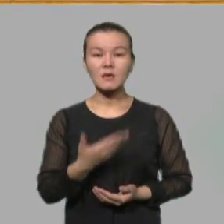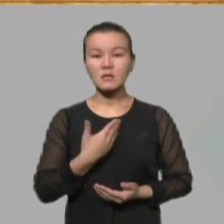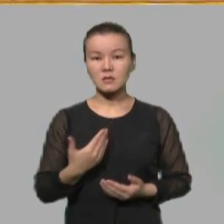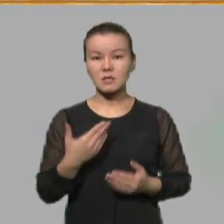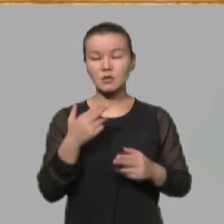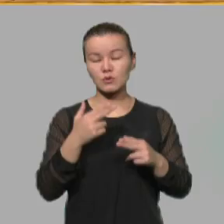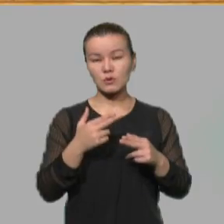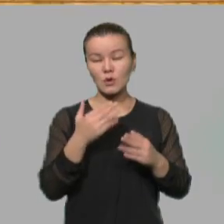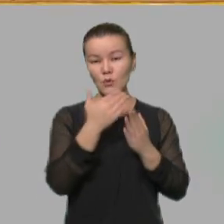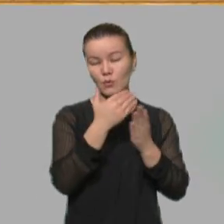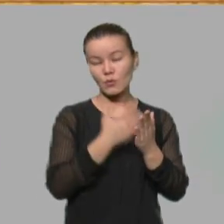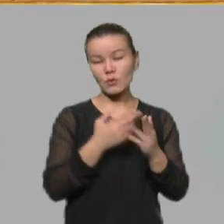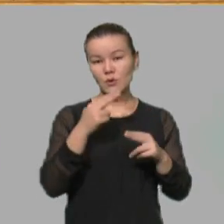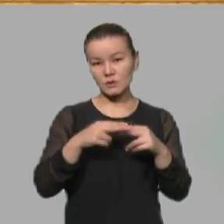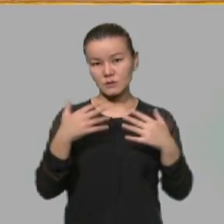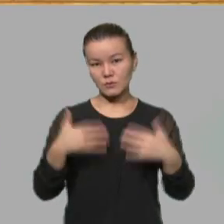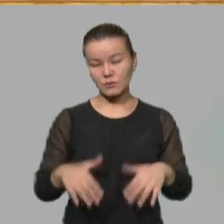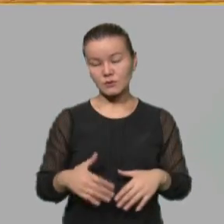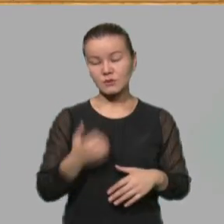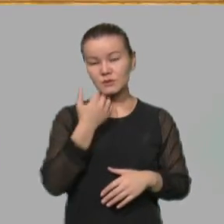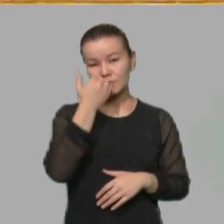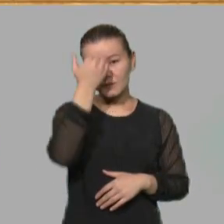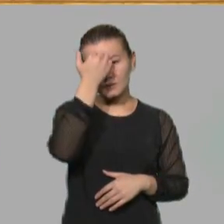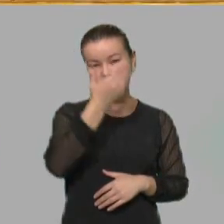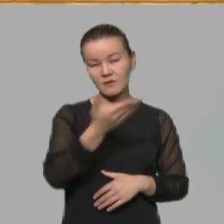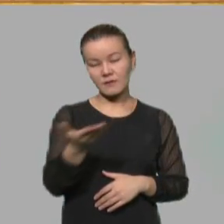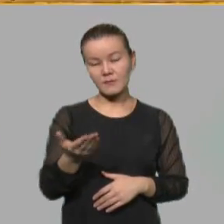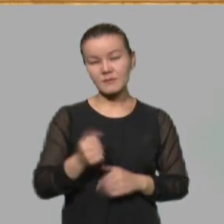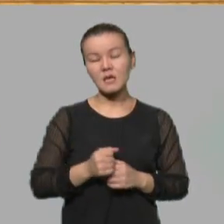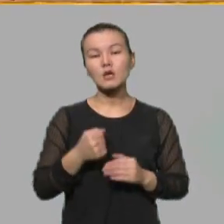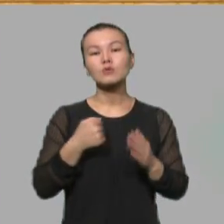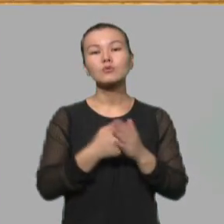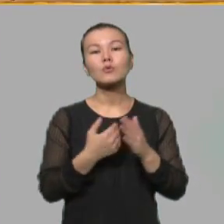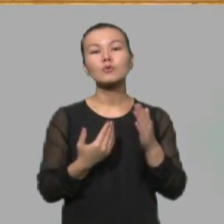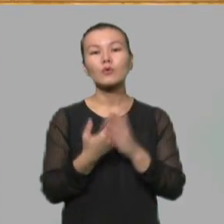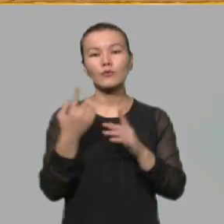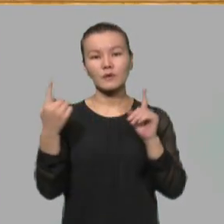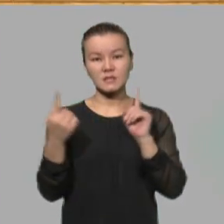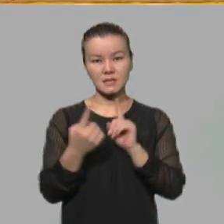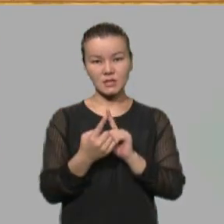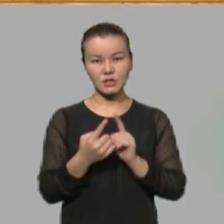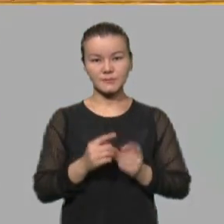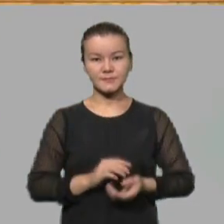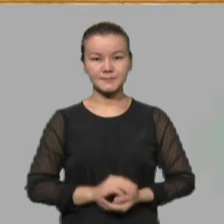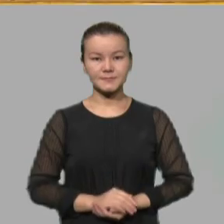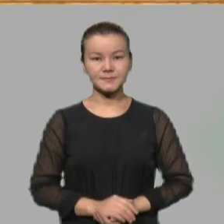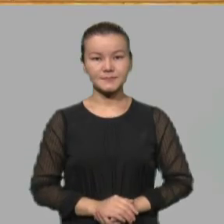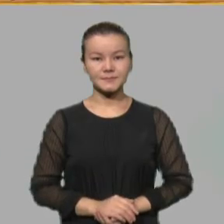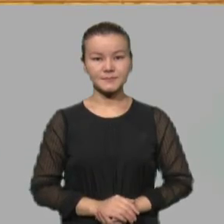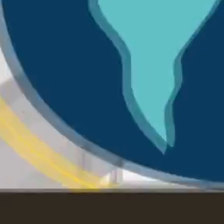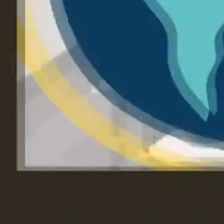На этом наш урок окончен. Спасибо вам. До новых встреч!